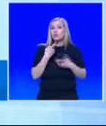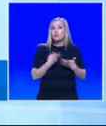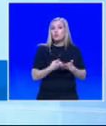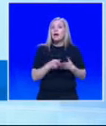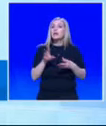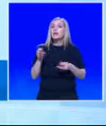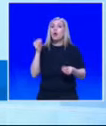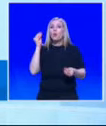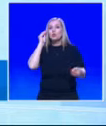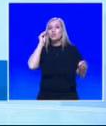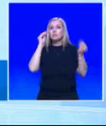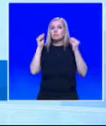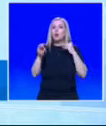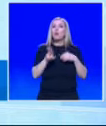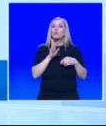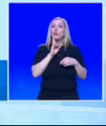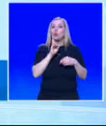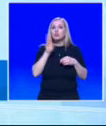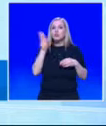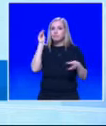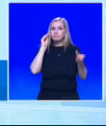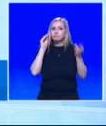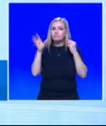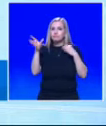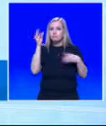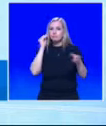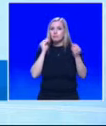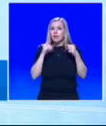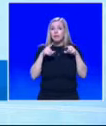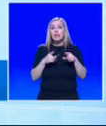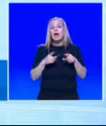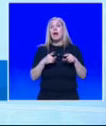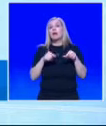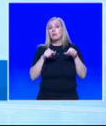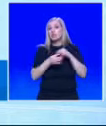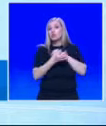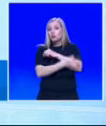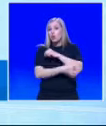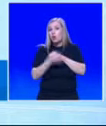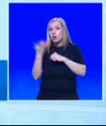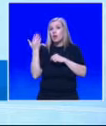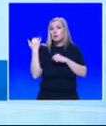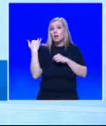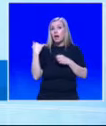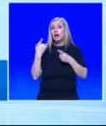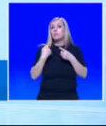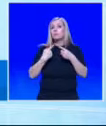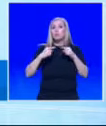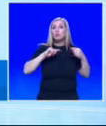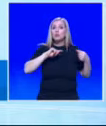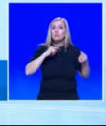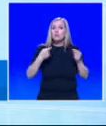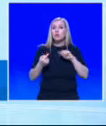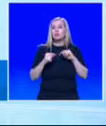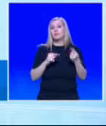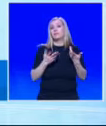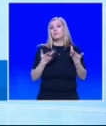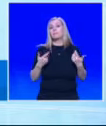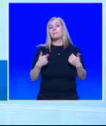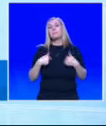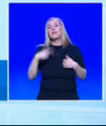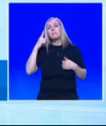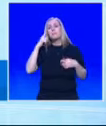уроци. Тя е противоречива, винаги е разделителна, но по този казус, аз знам, че има социолози, които са правили